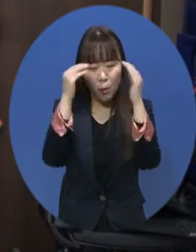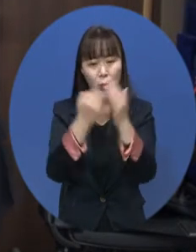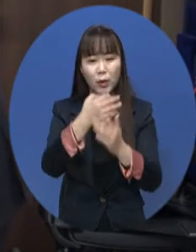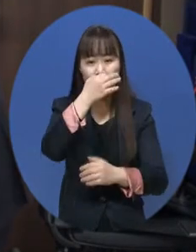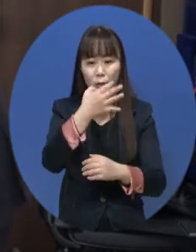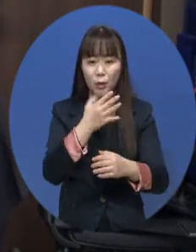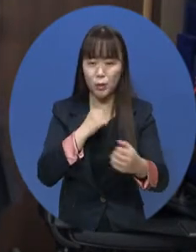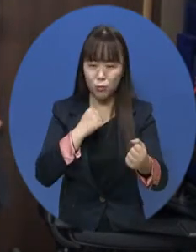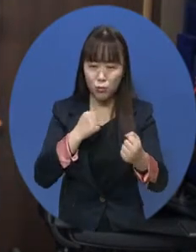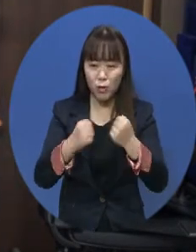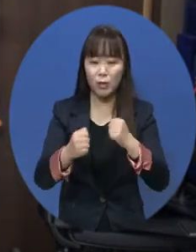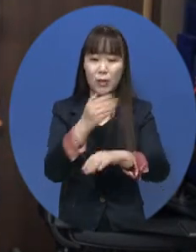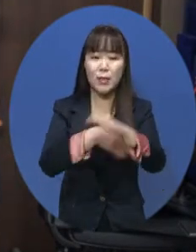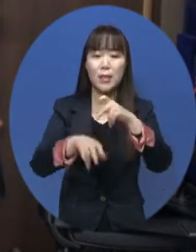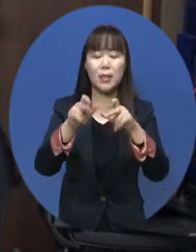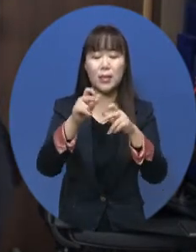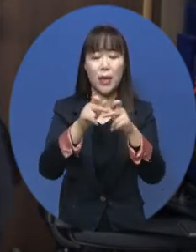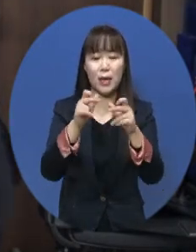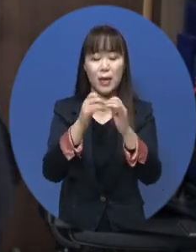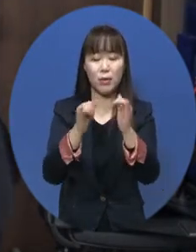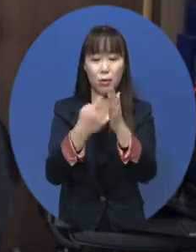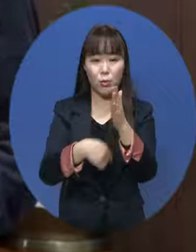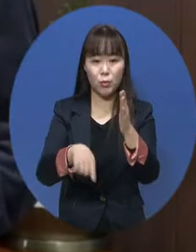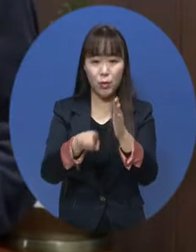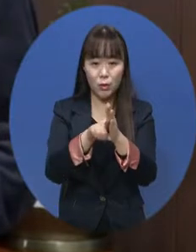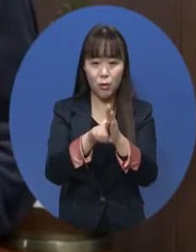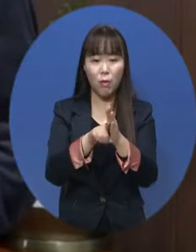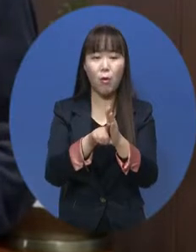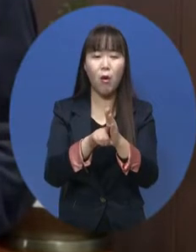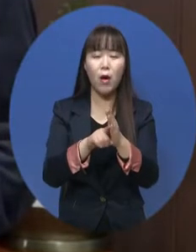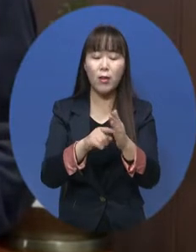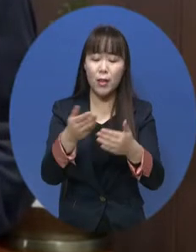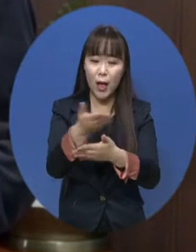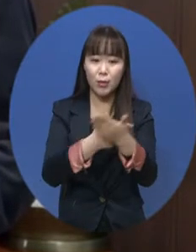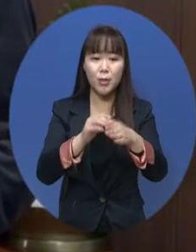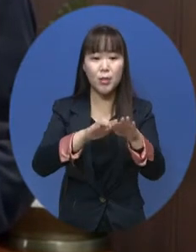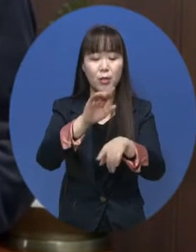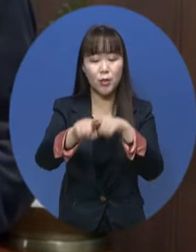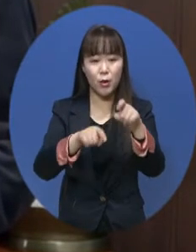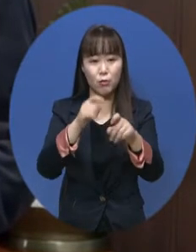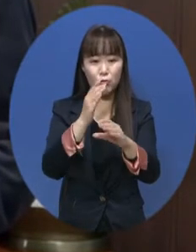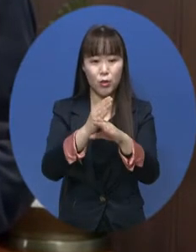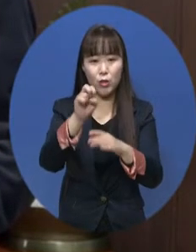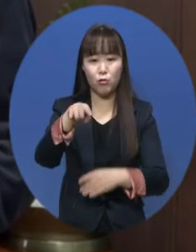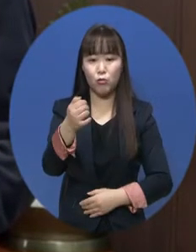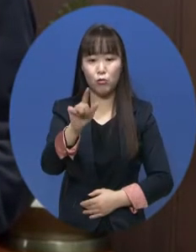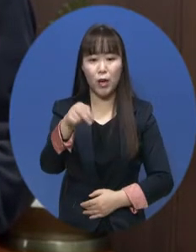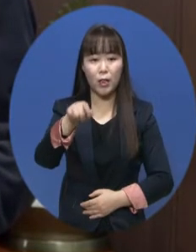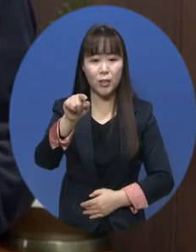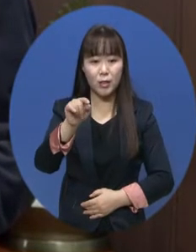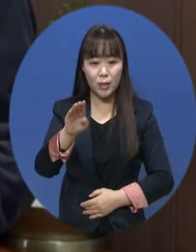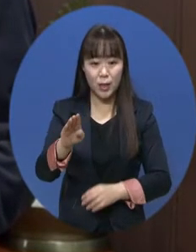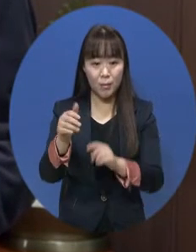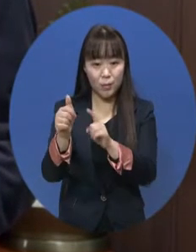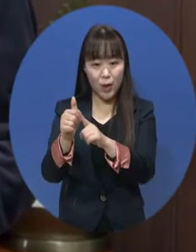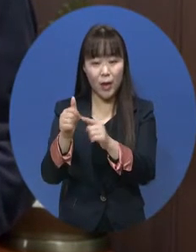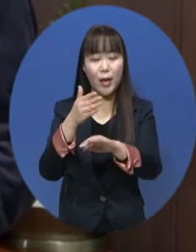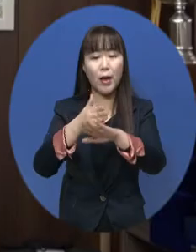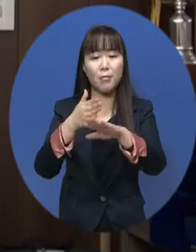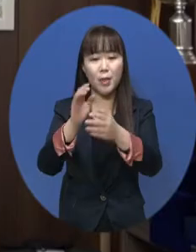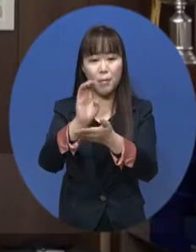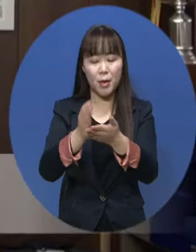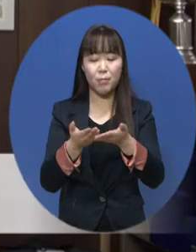상황에서도 지체장애인들을 돕기 위해 꾸준한 나눔을 실천하는 유관섭 총재에게 감사패를